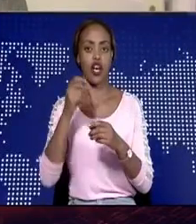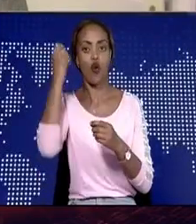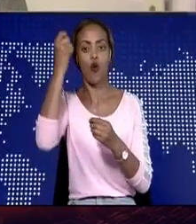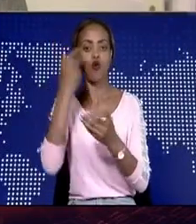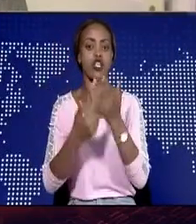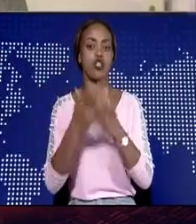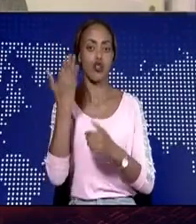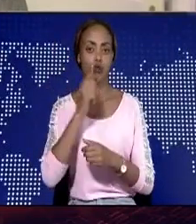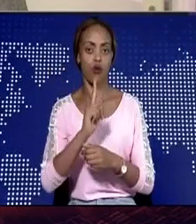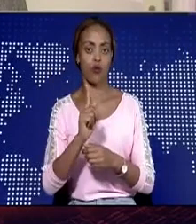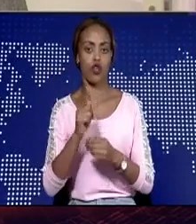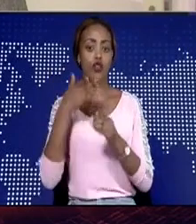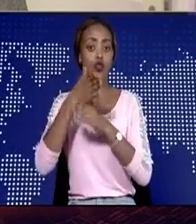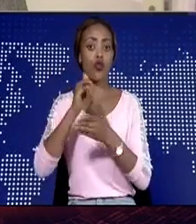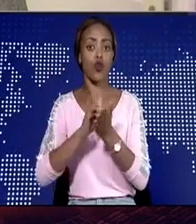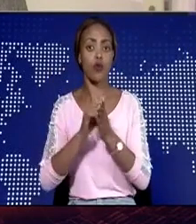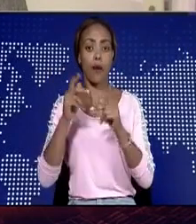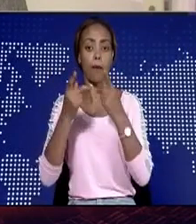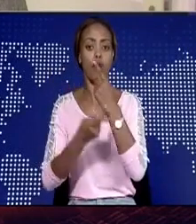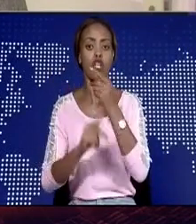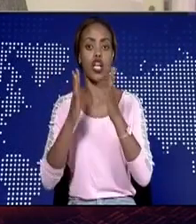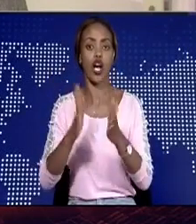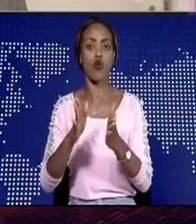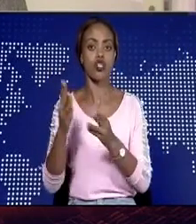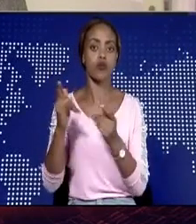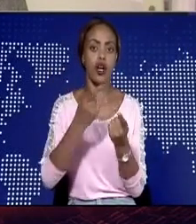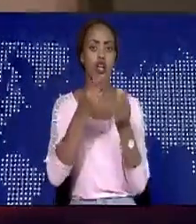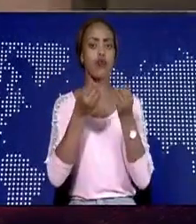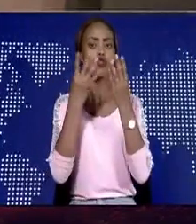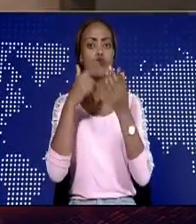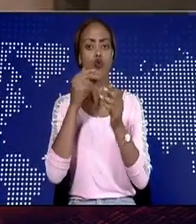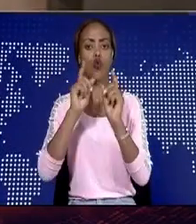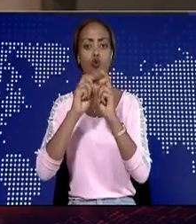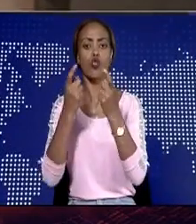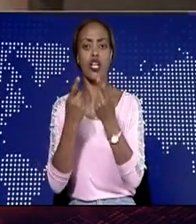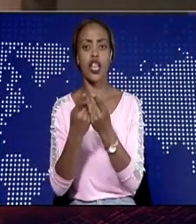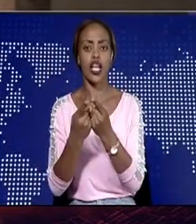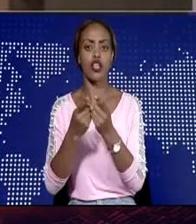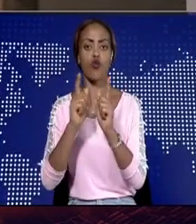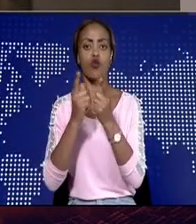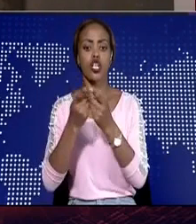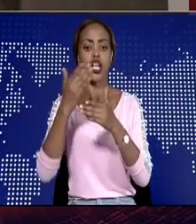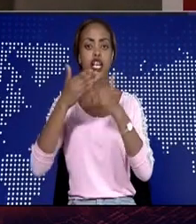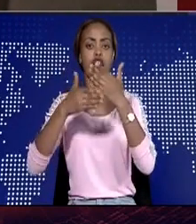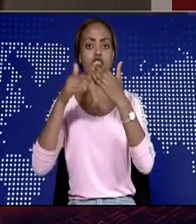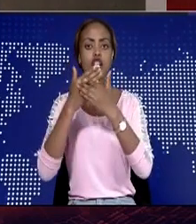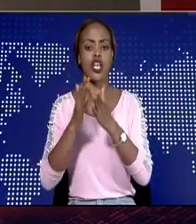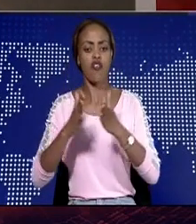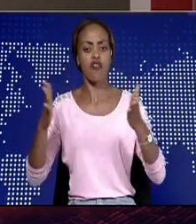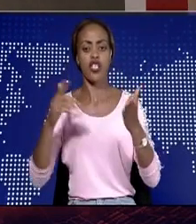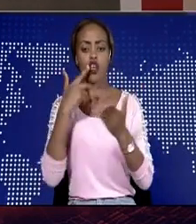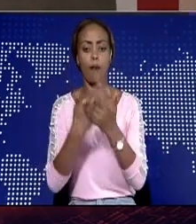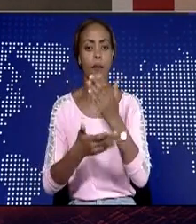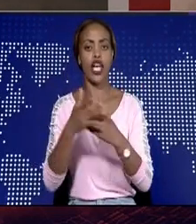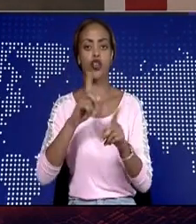ነይሩ። ድሕሪኡ ድማ ፖለቲካዊ ዝንባለታት ኣለዎም ዝበሃሉ ብርክት ዝበሉ ጉጅለታት ብጉጅለ ደረጃ ግፍሕ ዝበለ